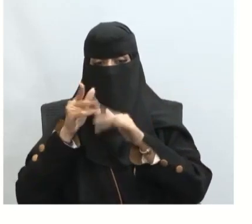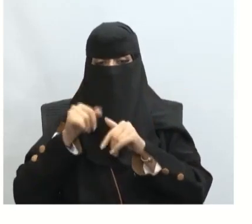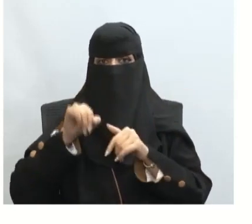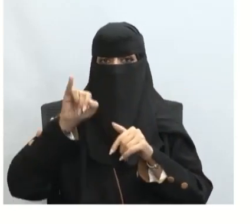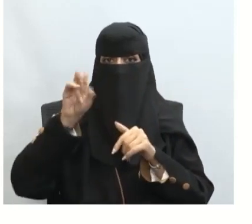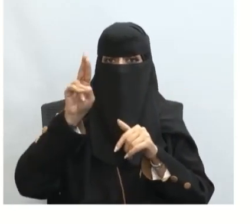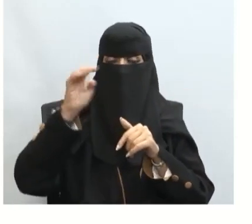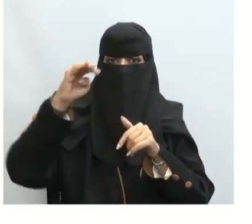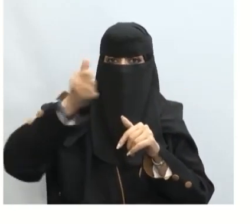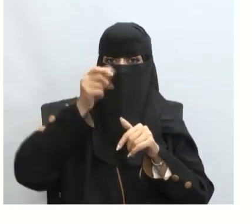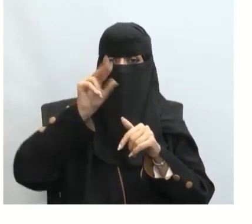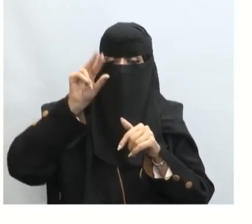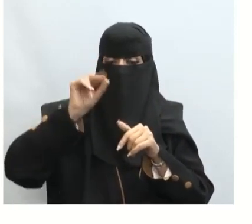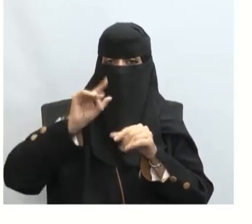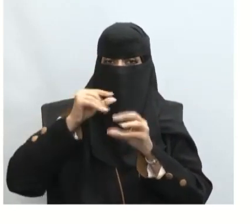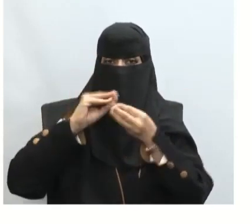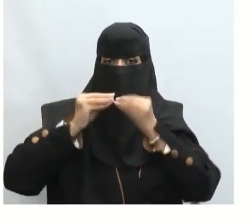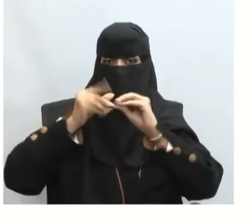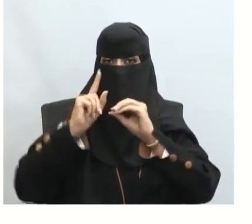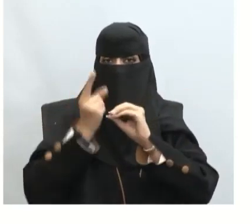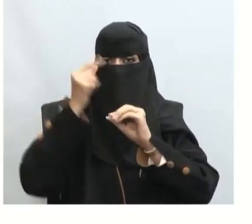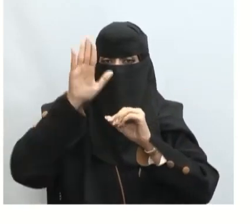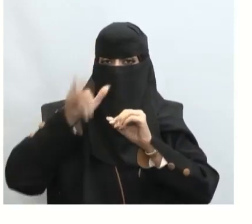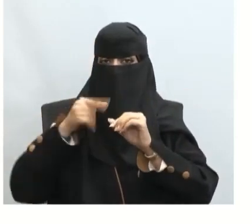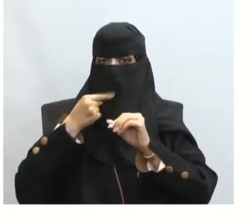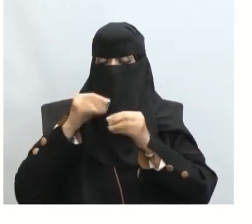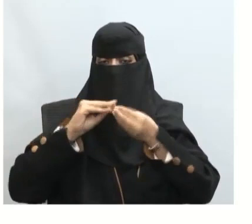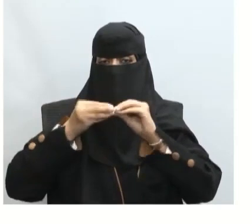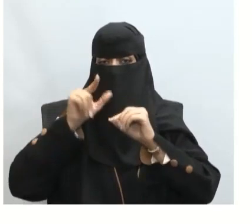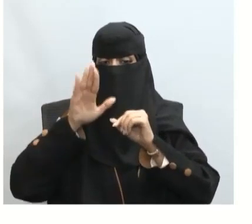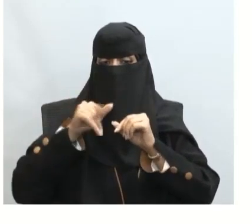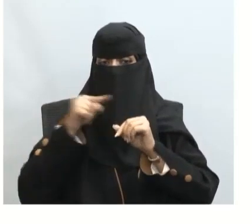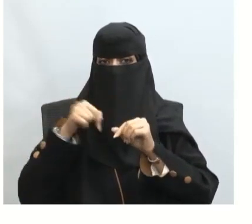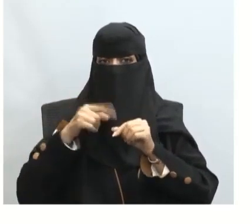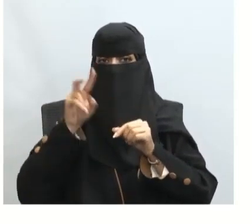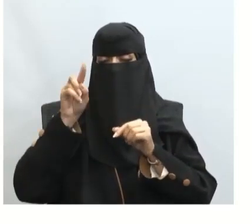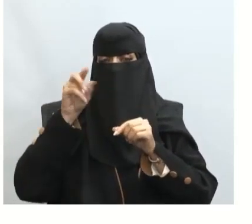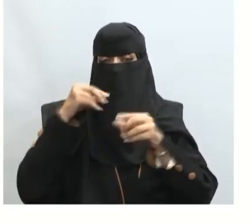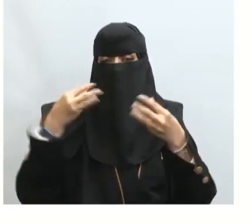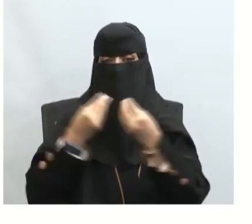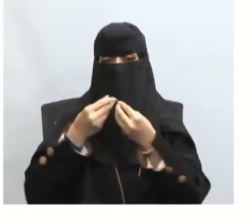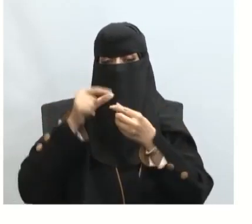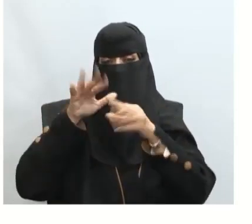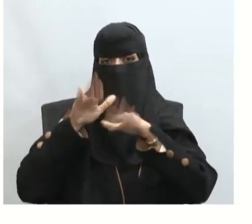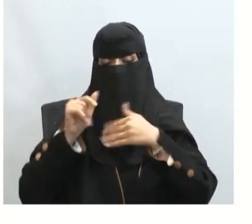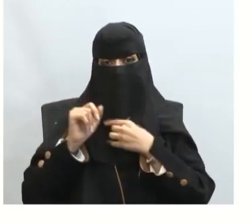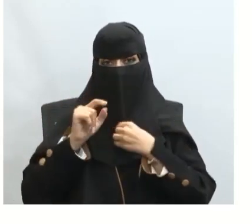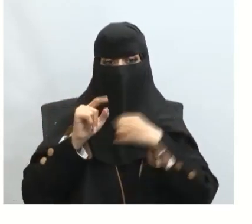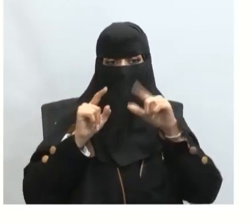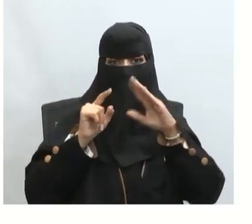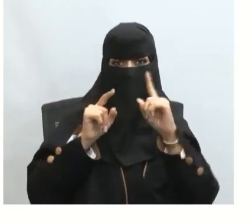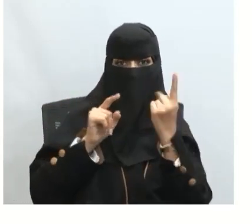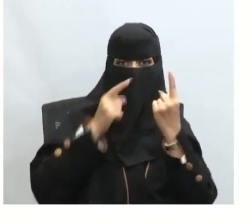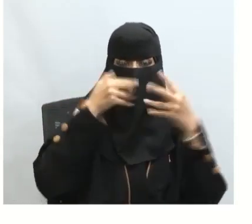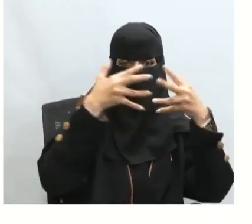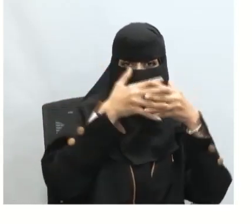او كلها هنا باللون الرمادي اذا ايضا بشكل طولي سلسله طويله او تكون بشكل متفرع هنا